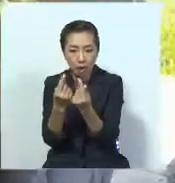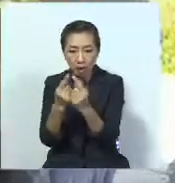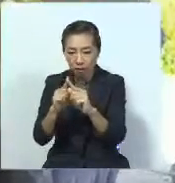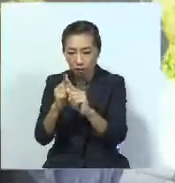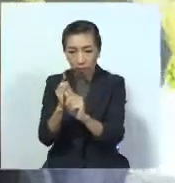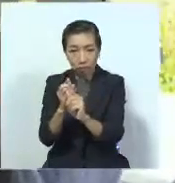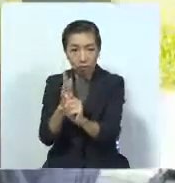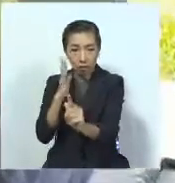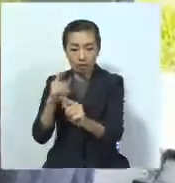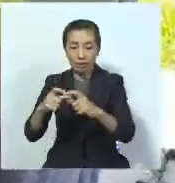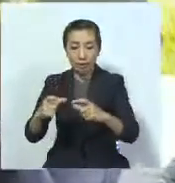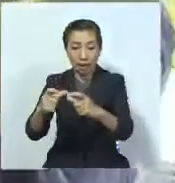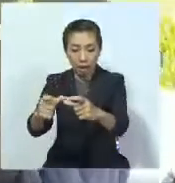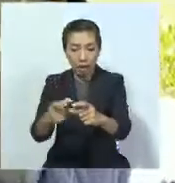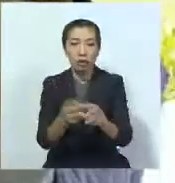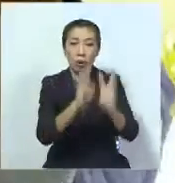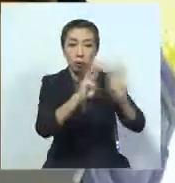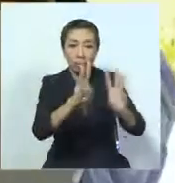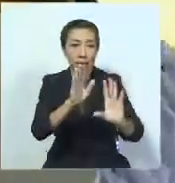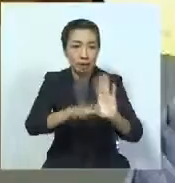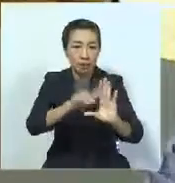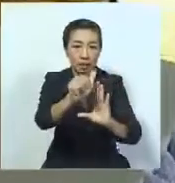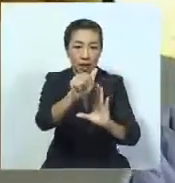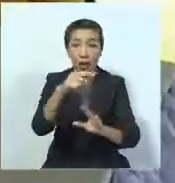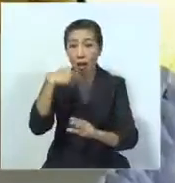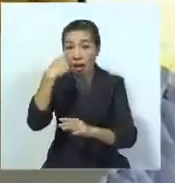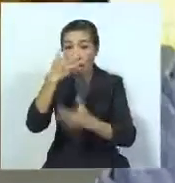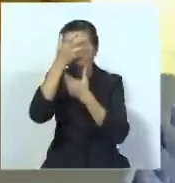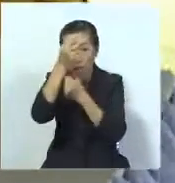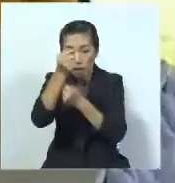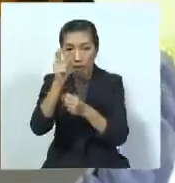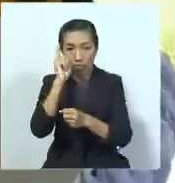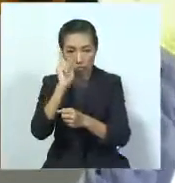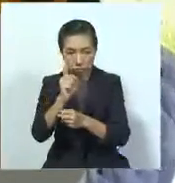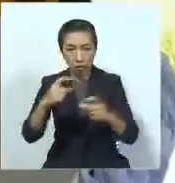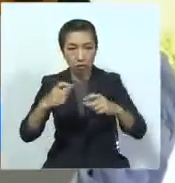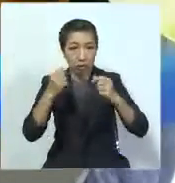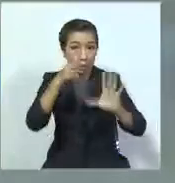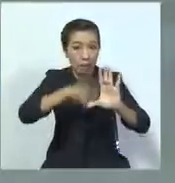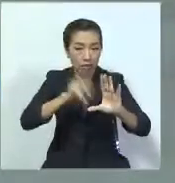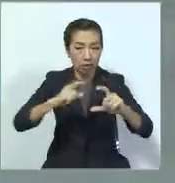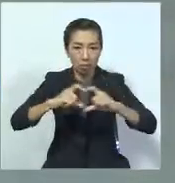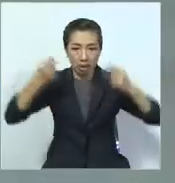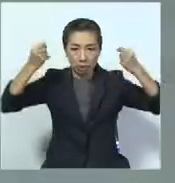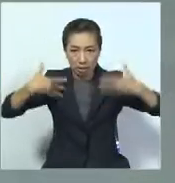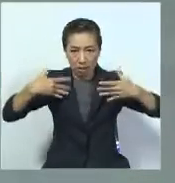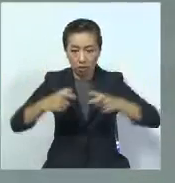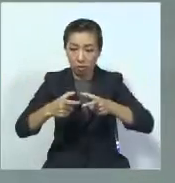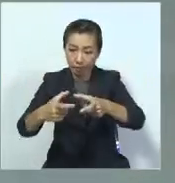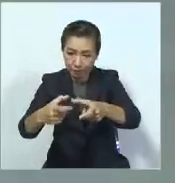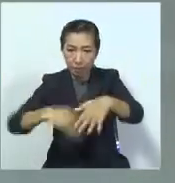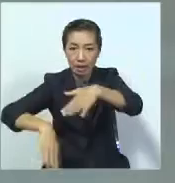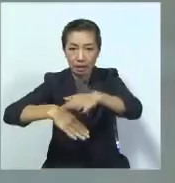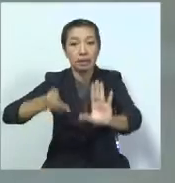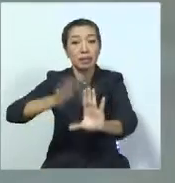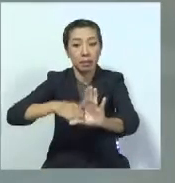เบียนออนไลน์ให้กับประชาชนประชาชนที่สนใจจะไปลงทะเบียนนะคะให้นำบัตรประจำตัวประชาชนไปใช้เป็นหลักฐานในการส